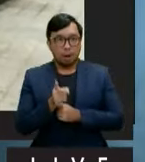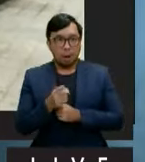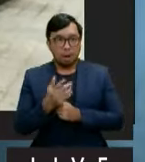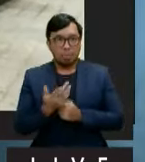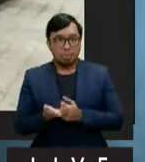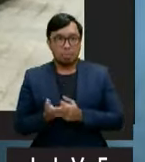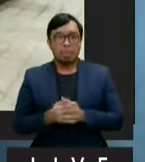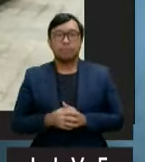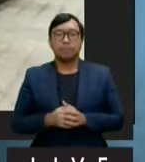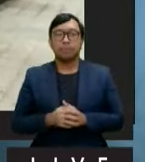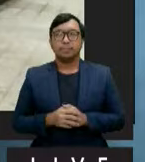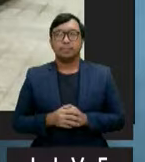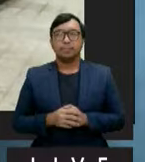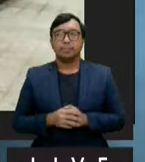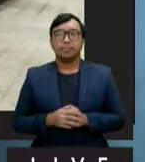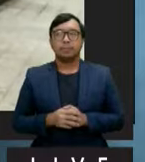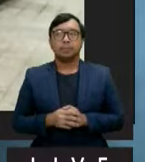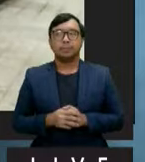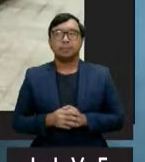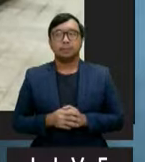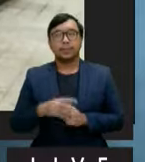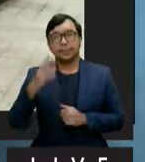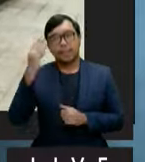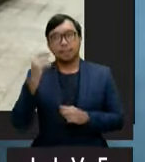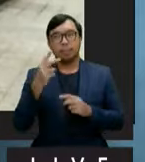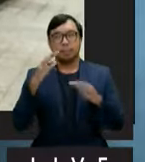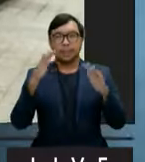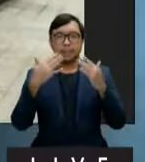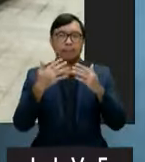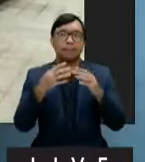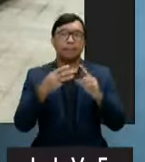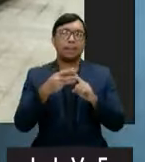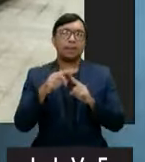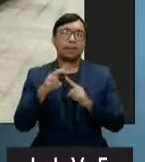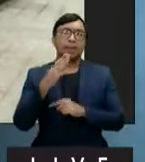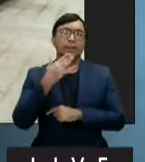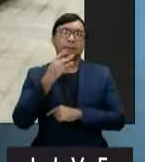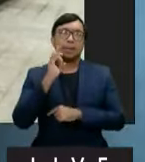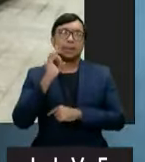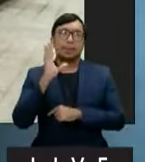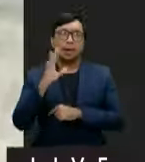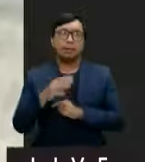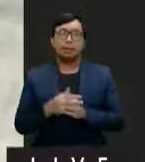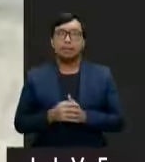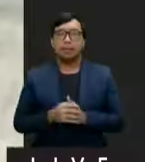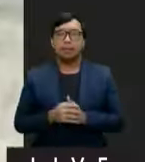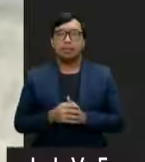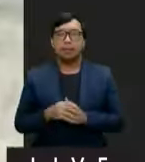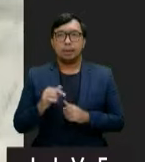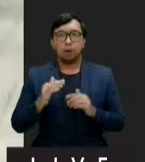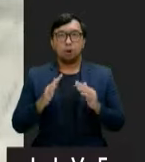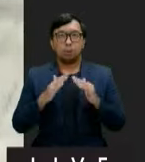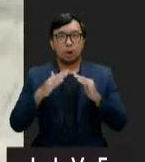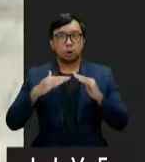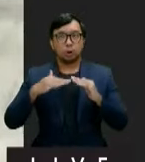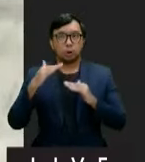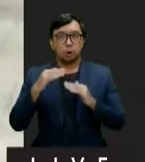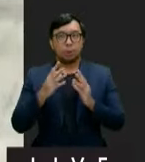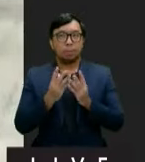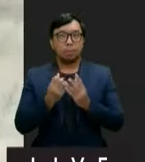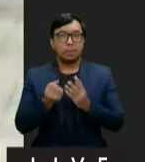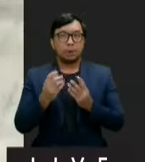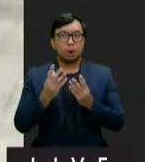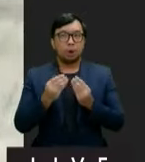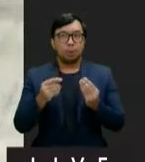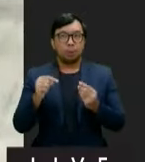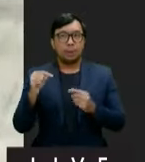Ya, selamat siang Said dan juga pemirsa. Di unit Pasar Rumput ini, di unit rusun Pasar Rumput ini,